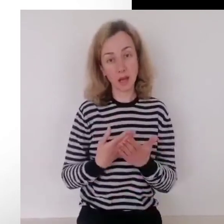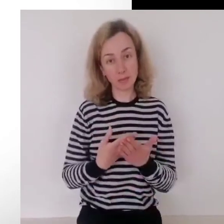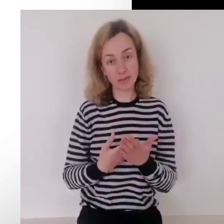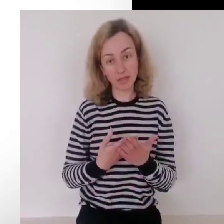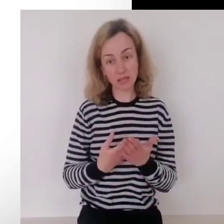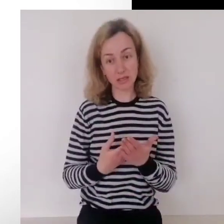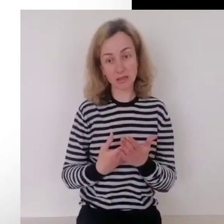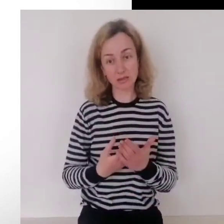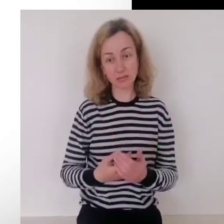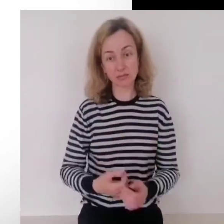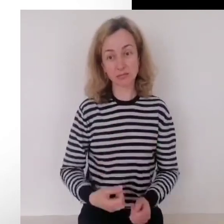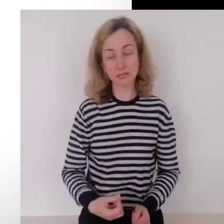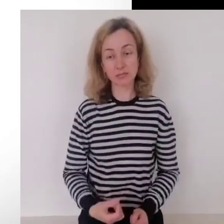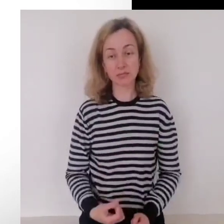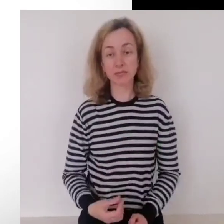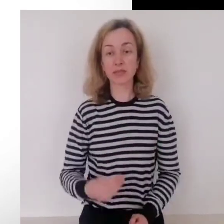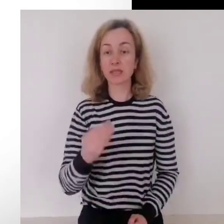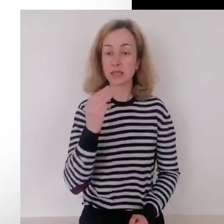Наприклад,